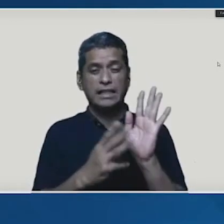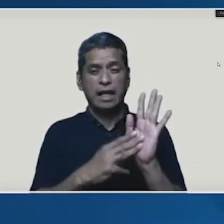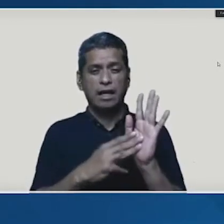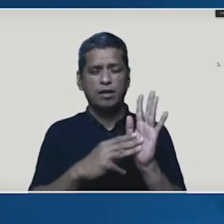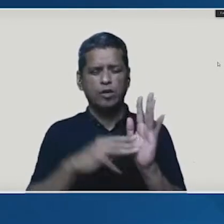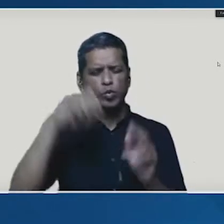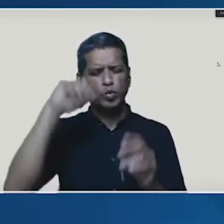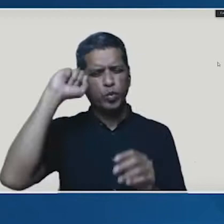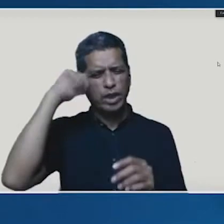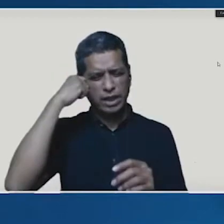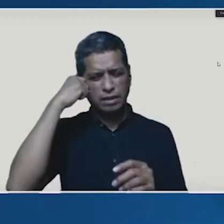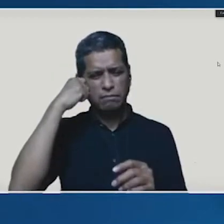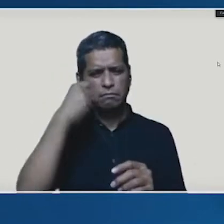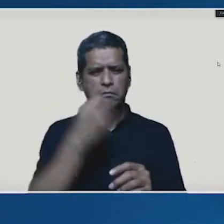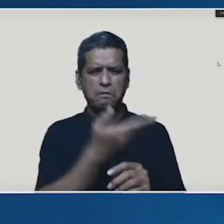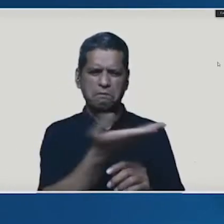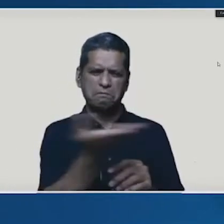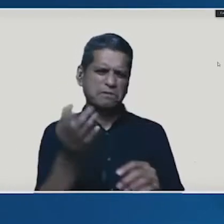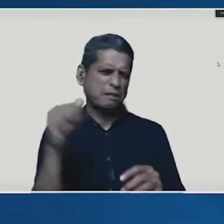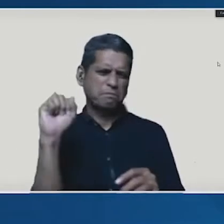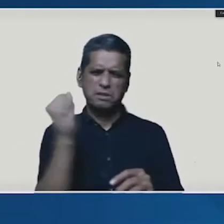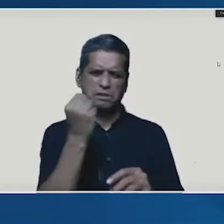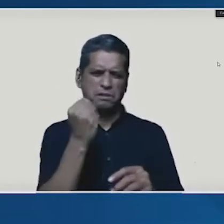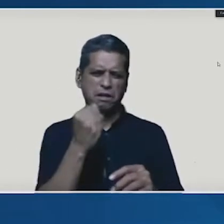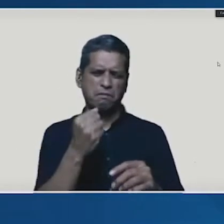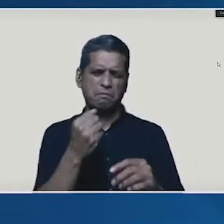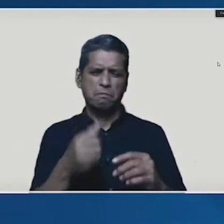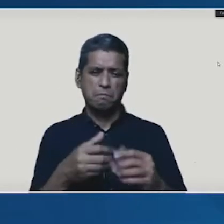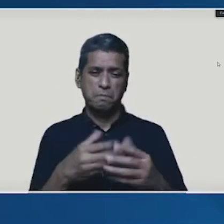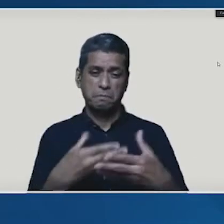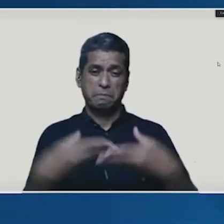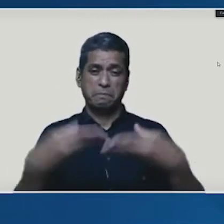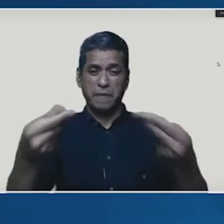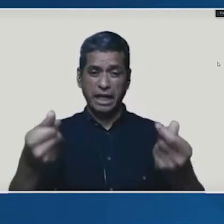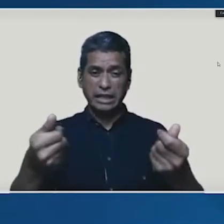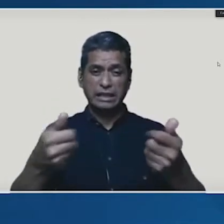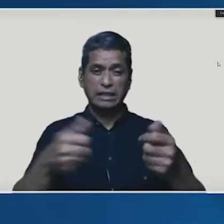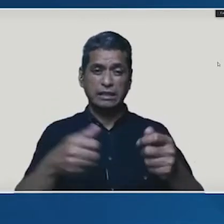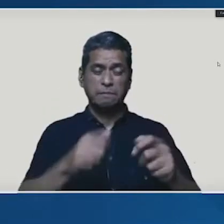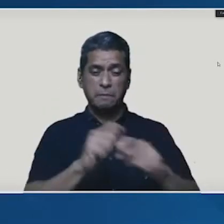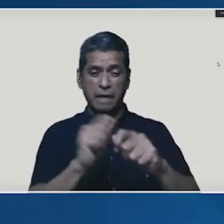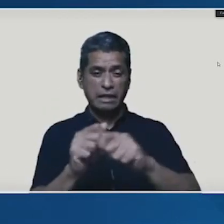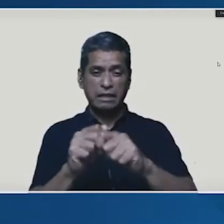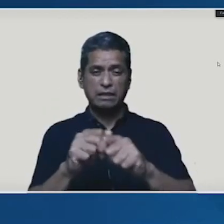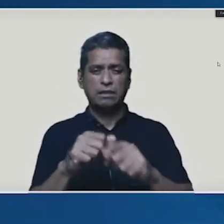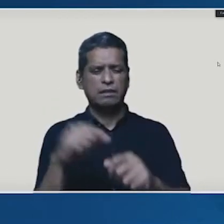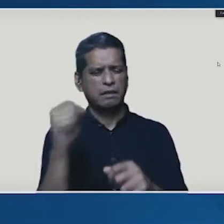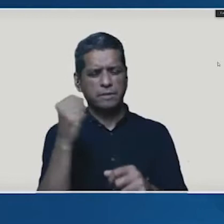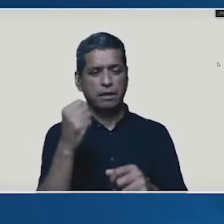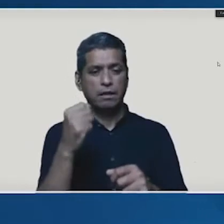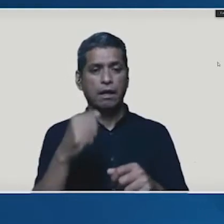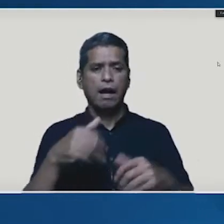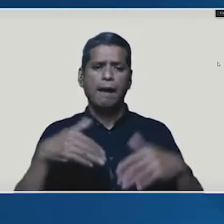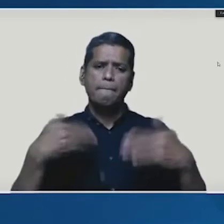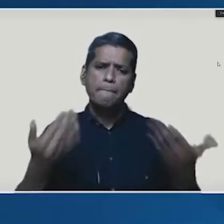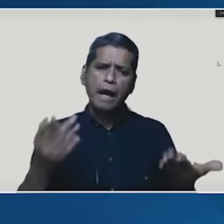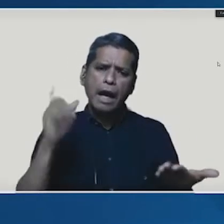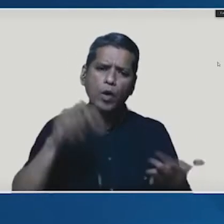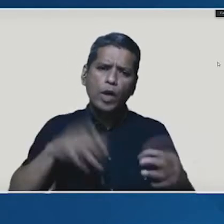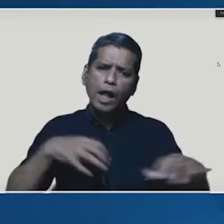yang Anda harus lakukan maka sesungguhnya anda tahu apa yang Anda harus lakukan apa